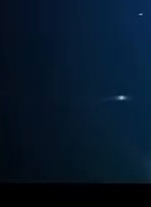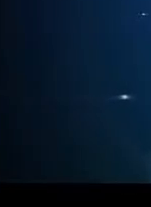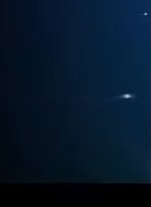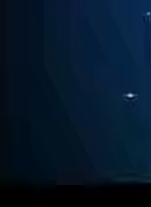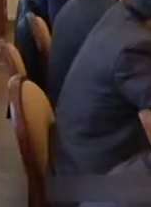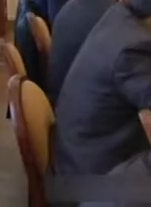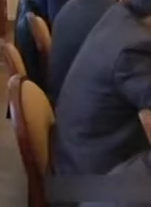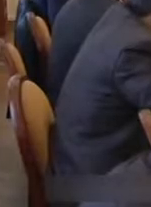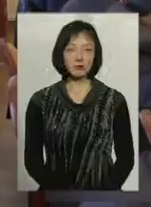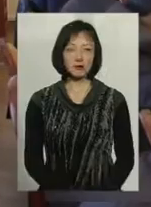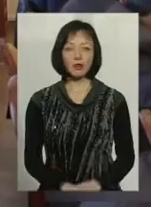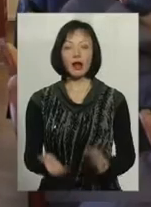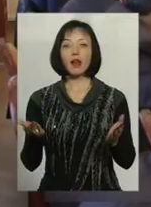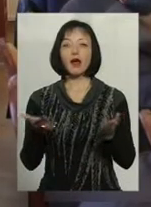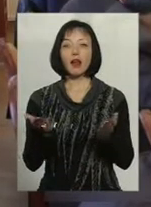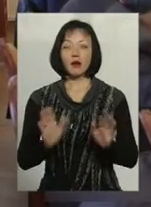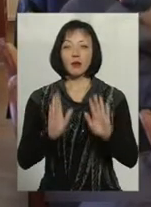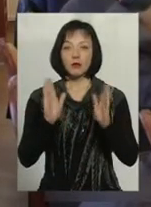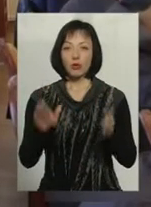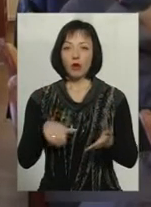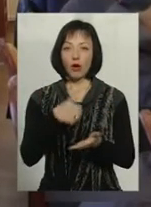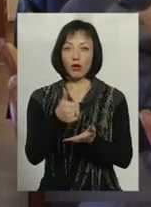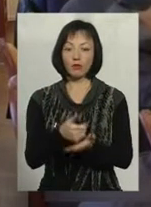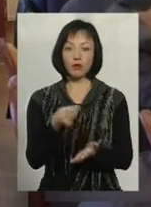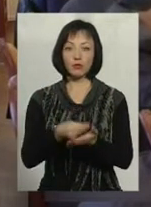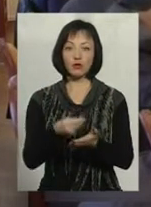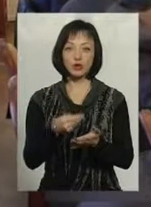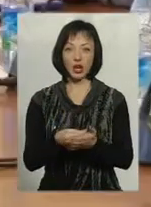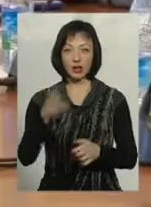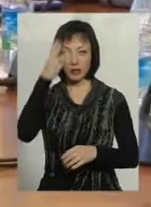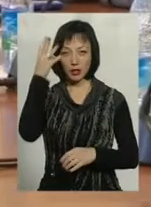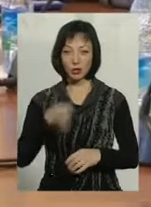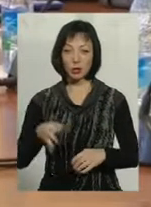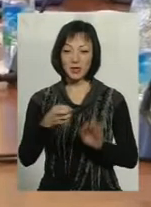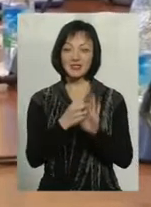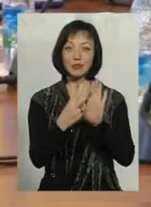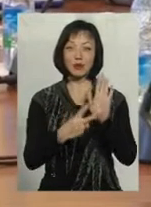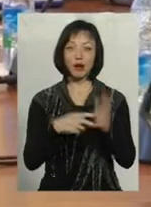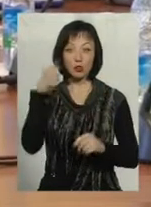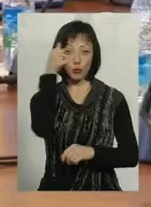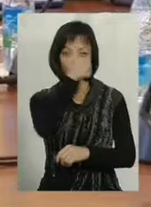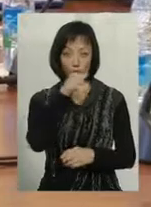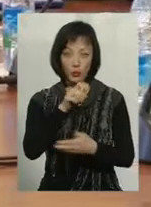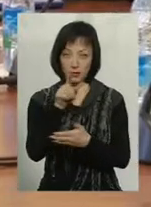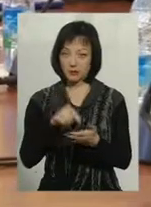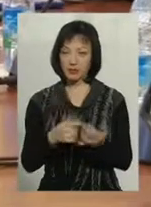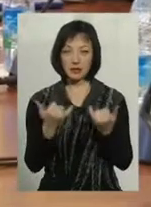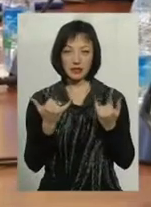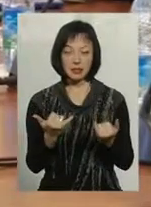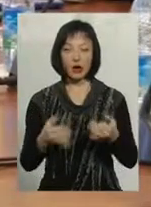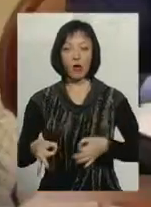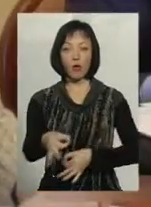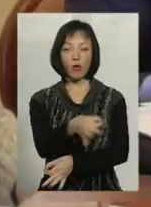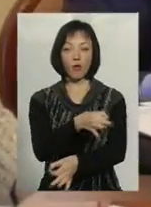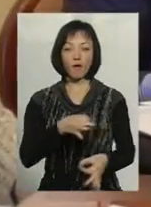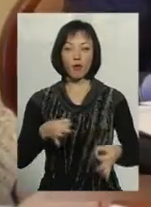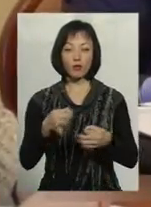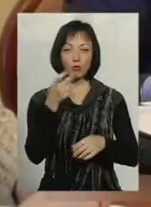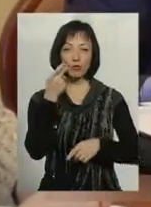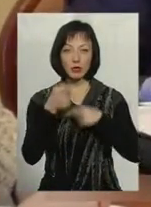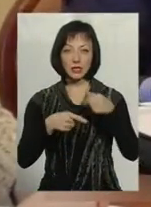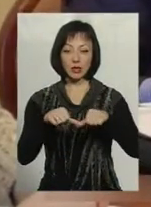коли збільшується, росте продуктивність праці, тоді не стоїть питання в високих податках. Але коли цього в державі